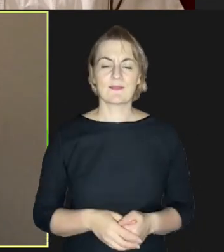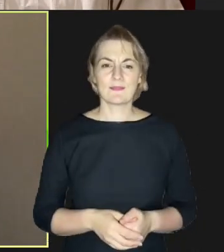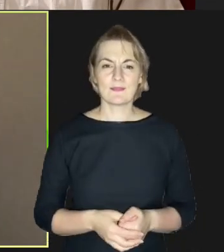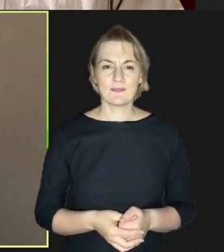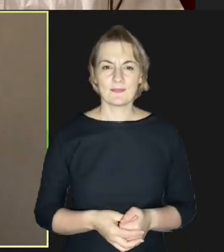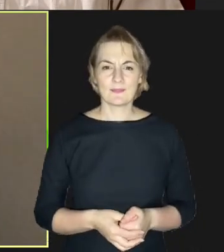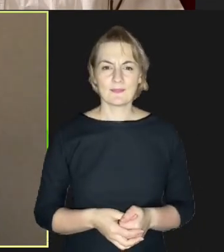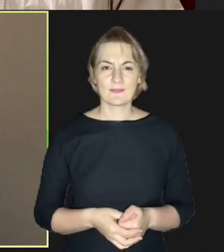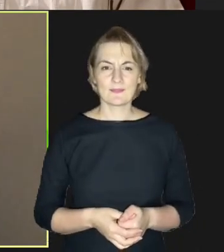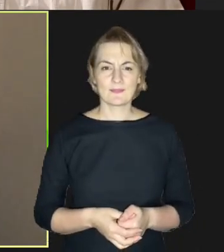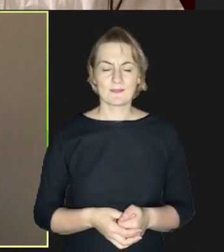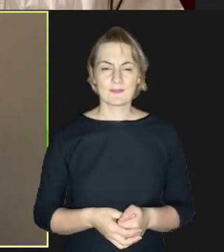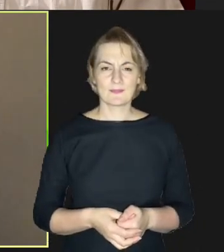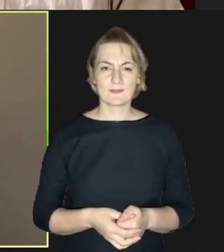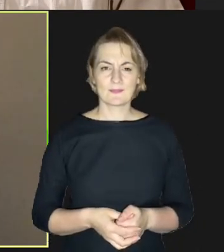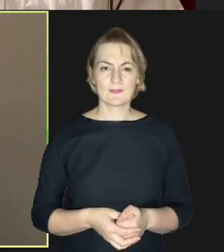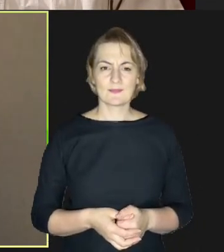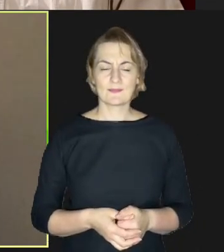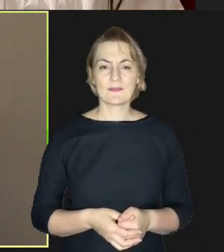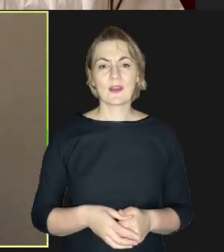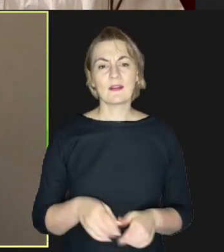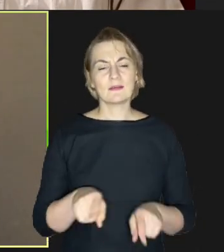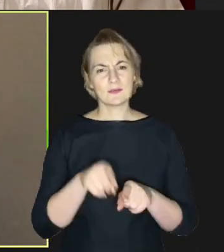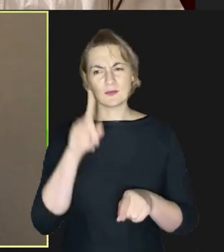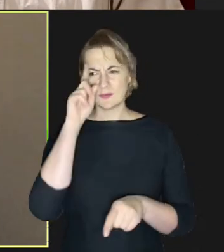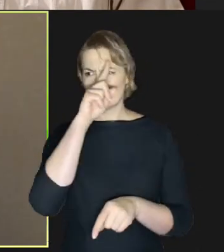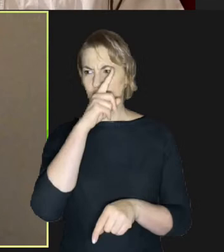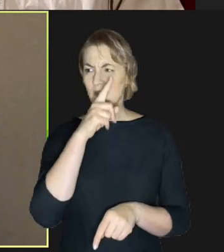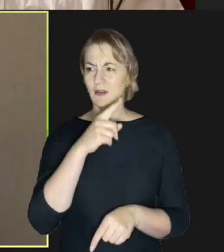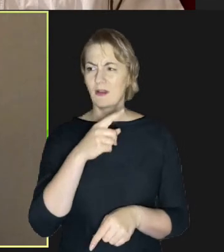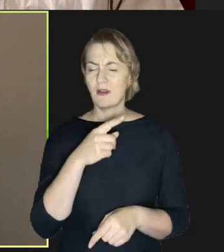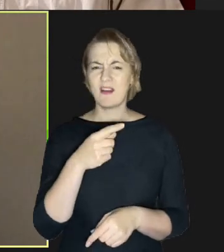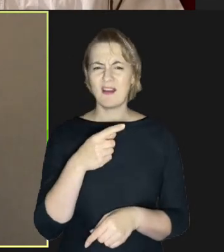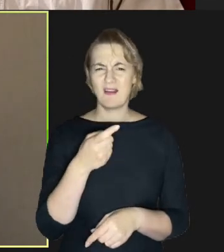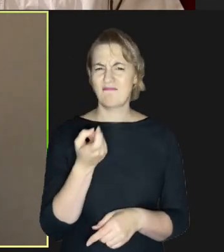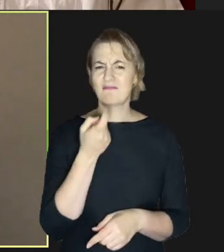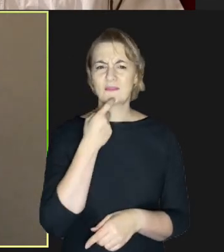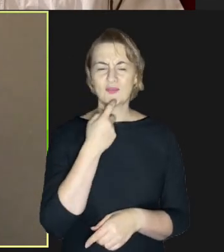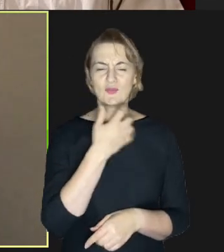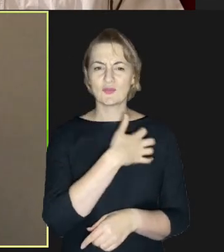W którymś momencie ktoś się z tłumu zadał pytanie, a co to jest grzech?